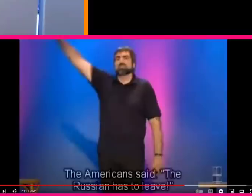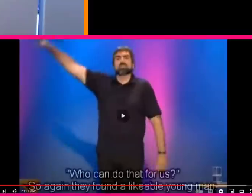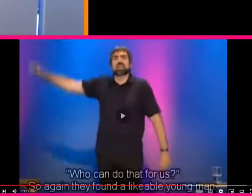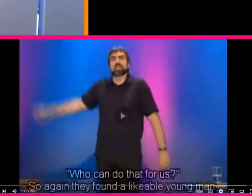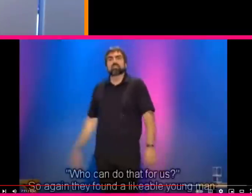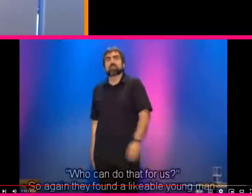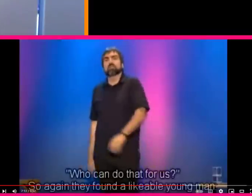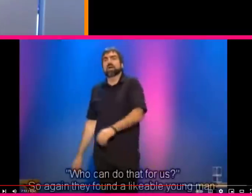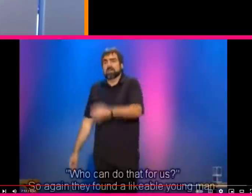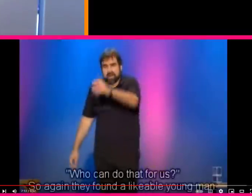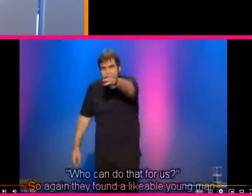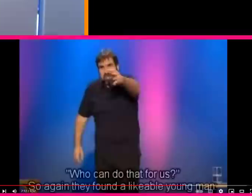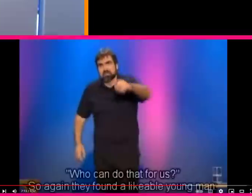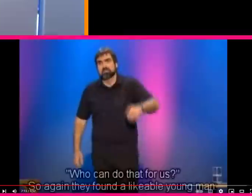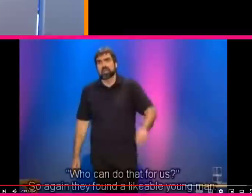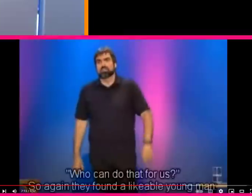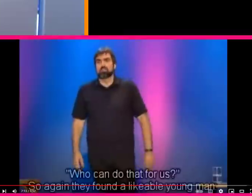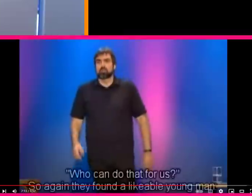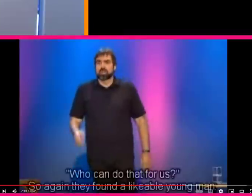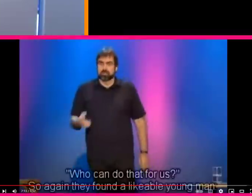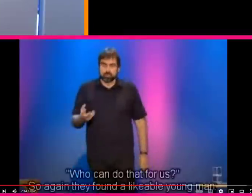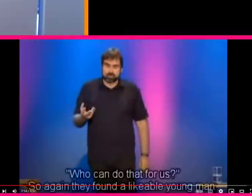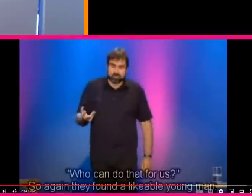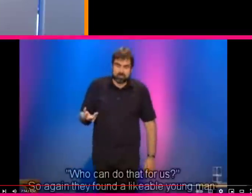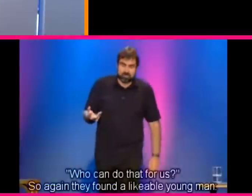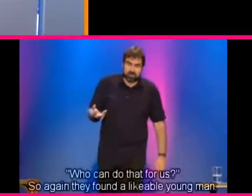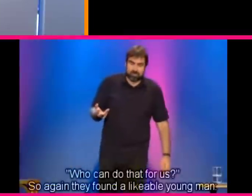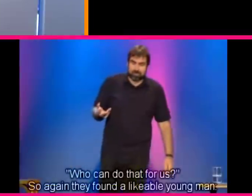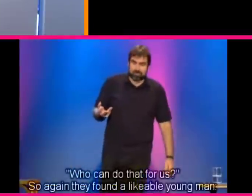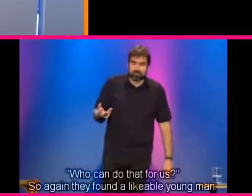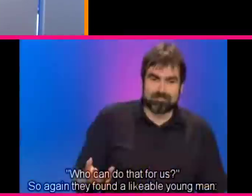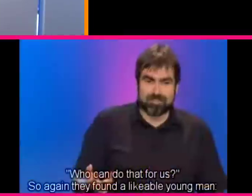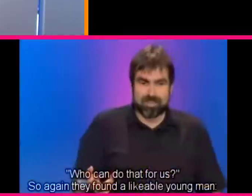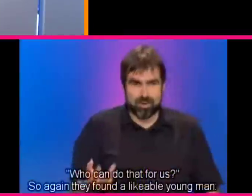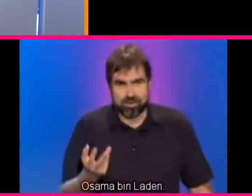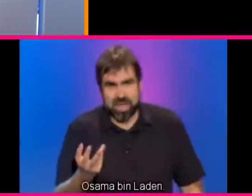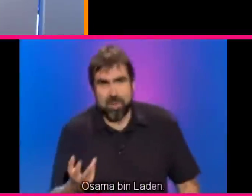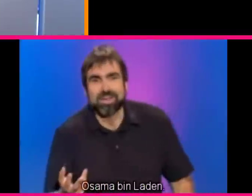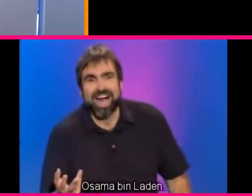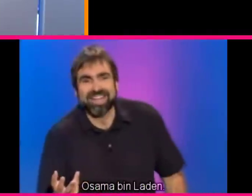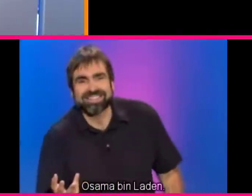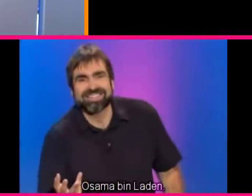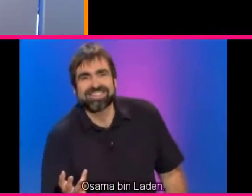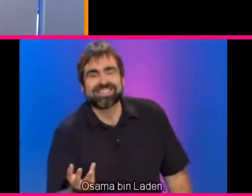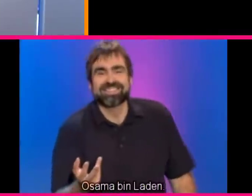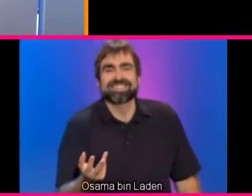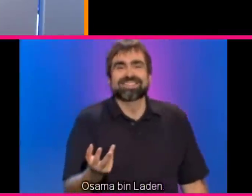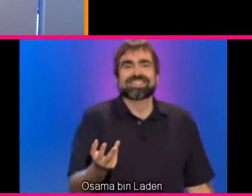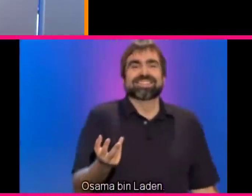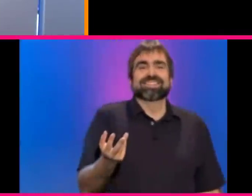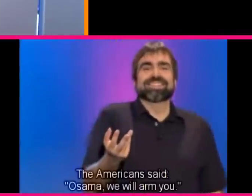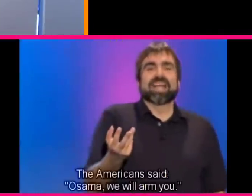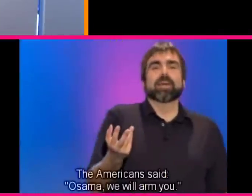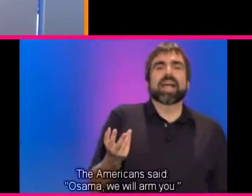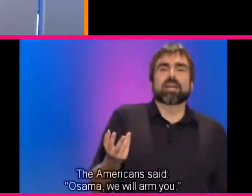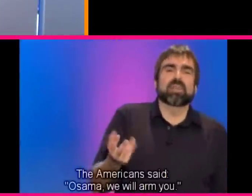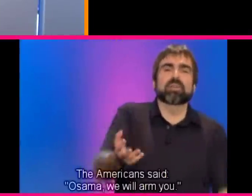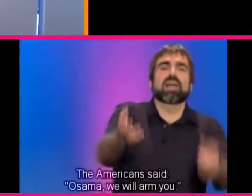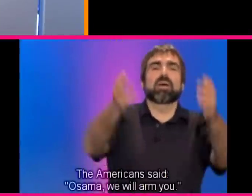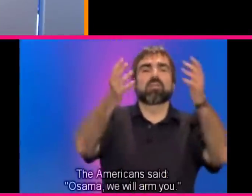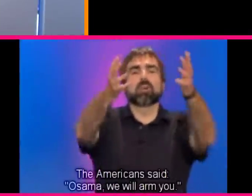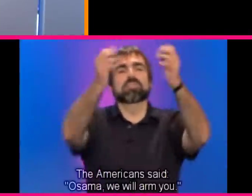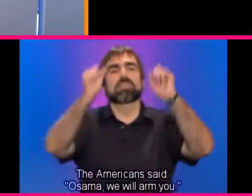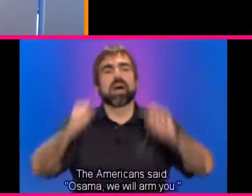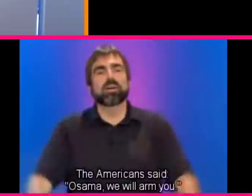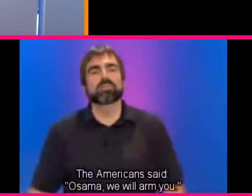das für uns machen da haben die wieder einen sympathischen jungen mann gefunden isabella die amerikaner gesagt wir